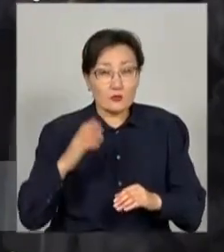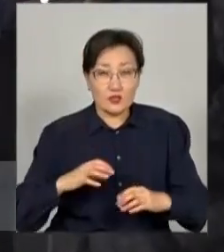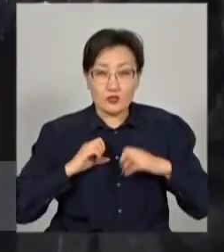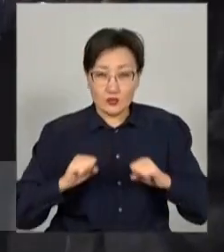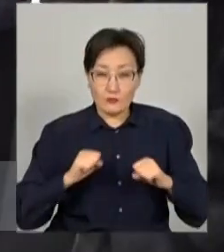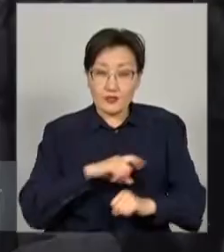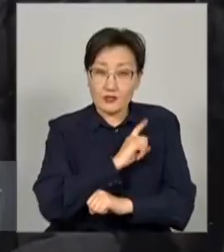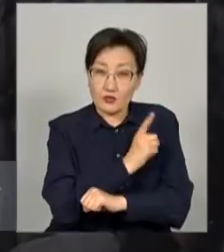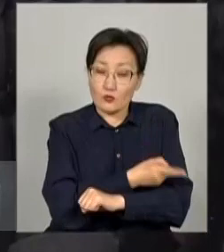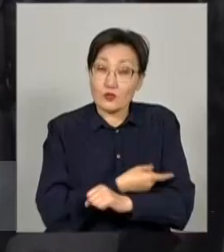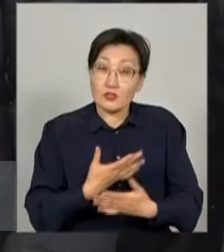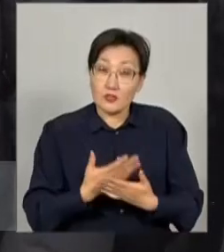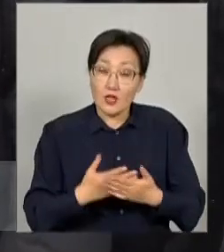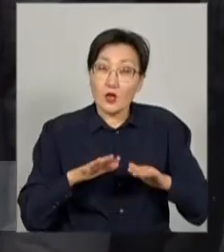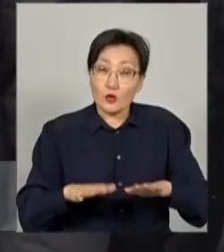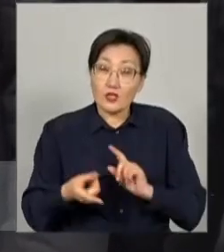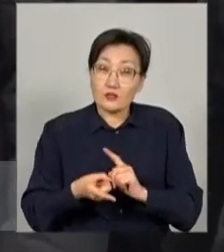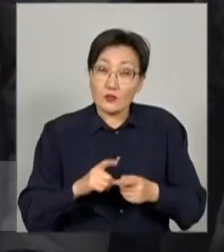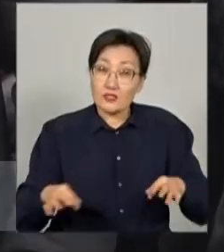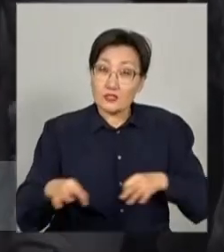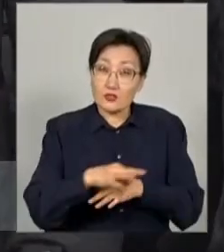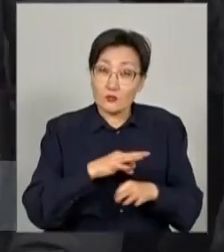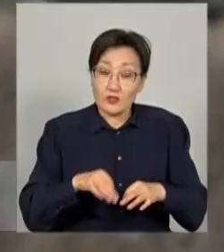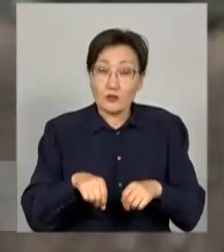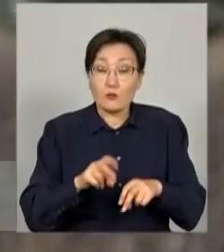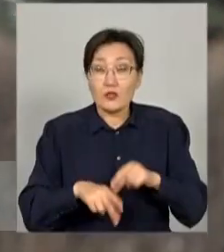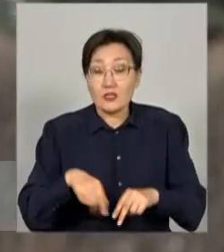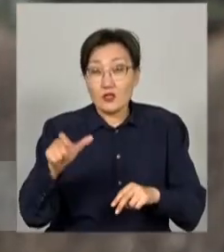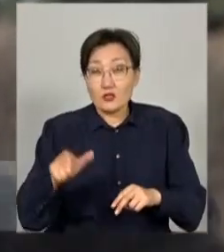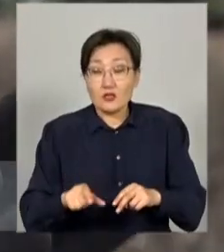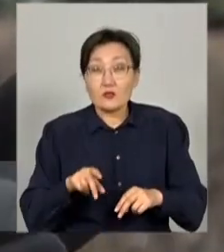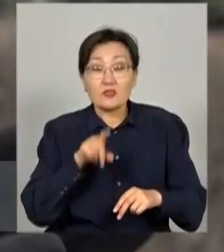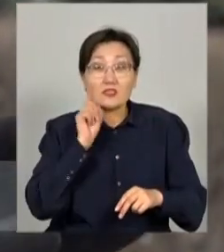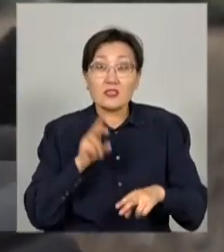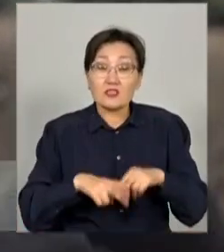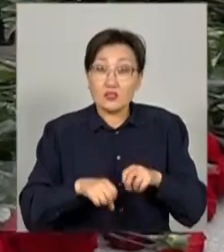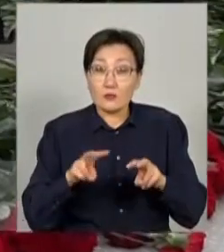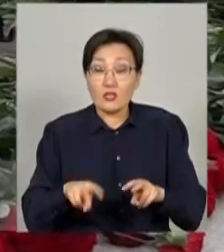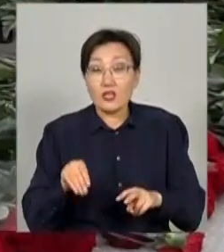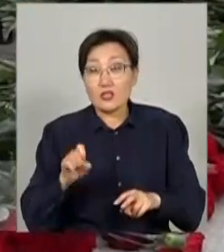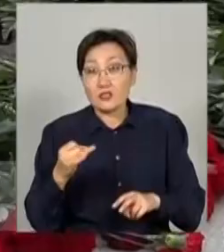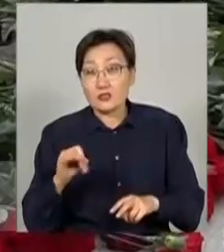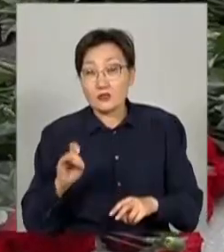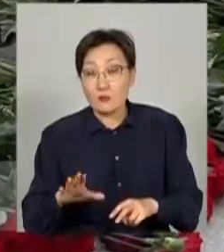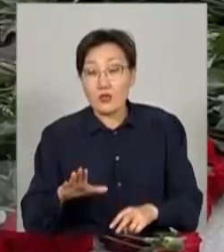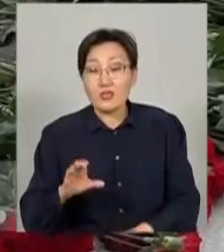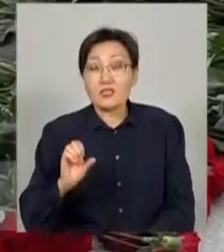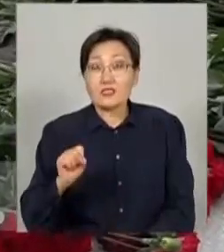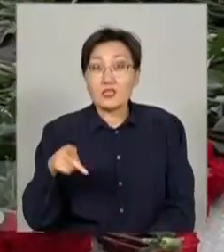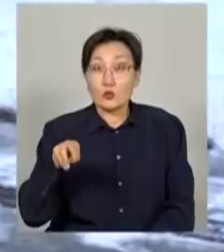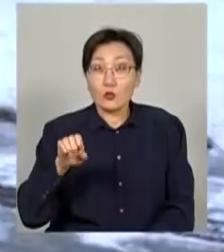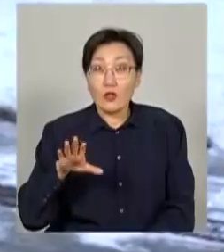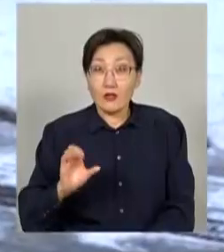мен күш-қуатын айқындайтын орынға айналмақ. Жобаның авторлары қазақстандық жас сәулетшілер Алексей Ивженко мен Ғани